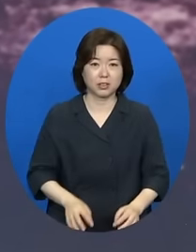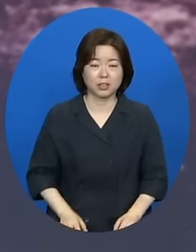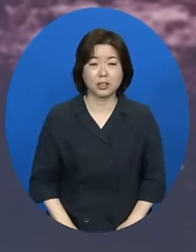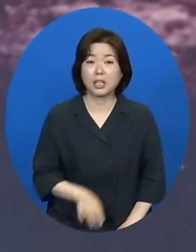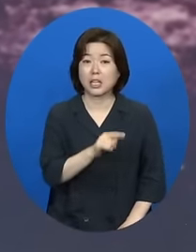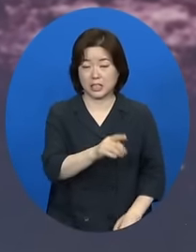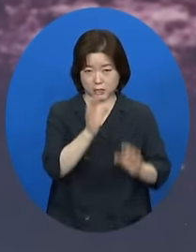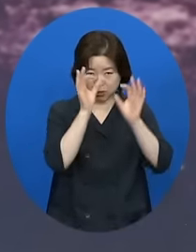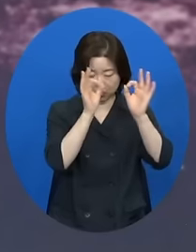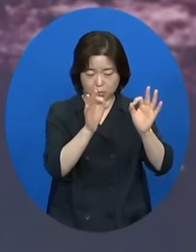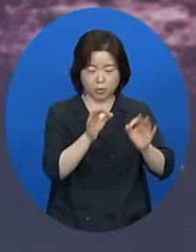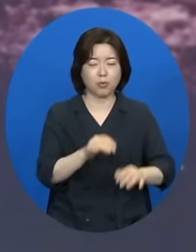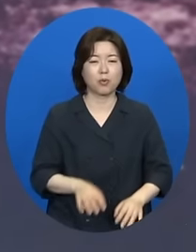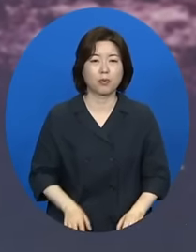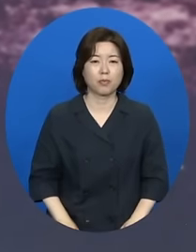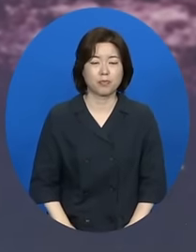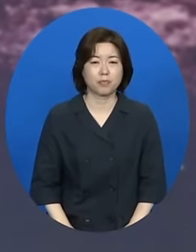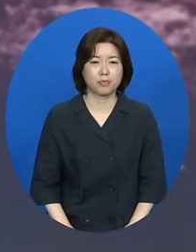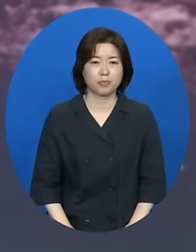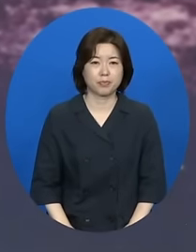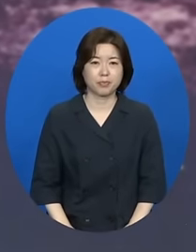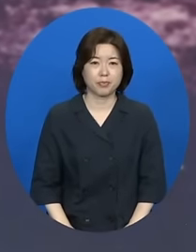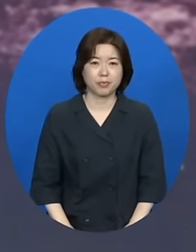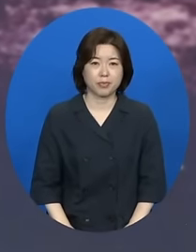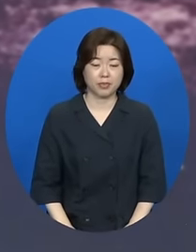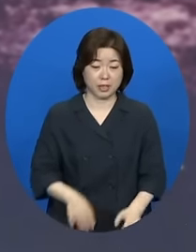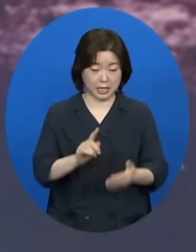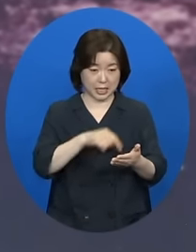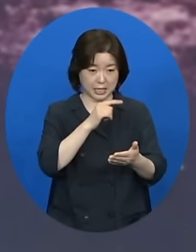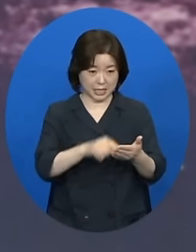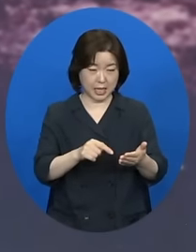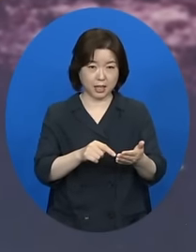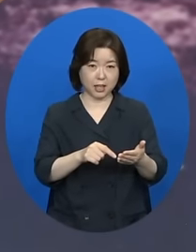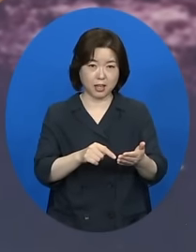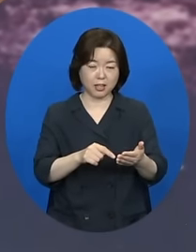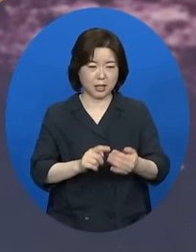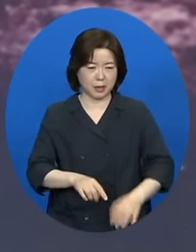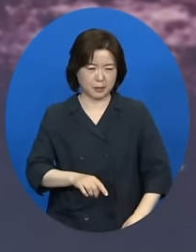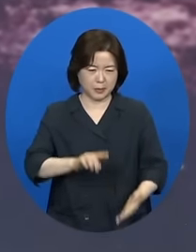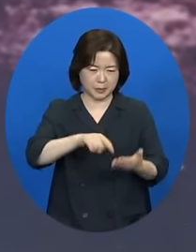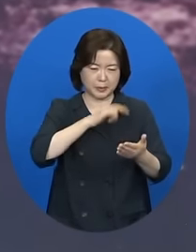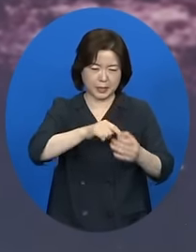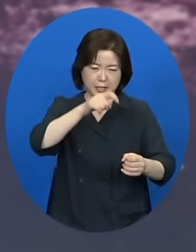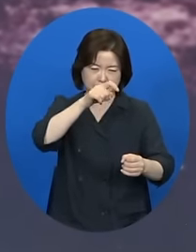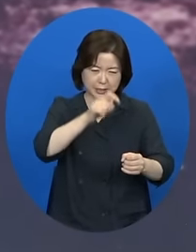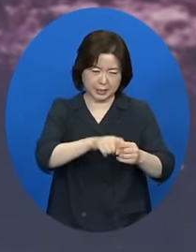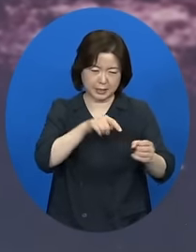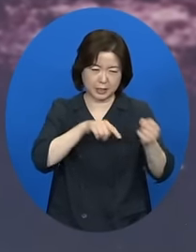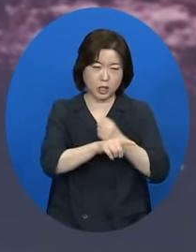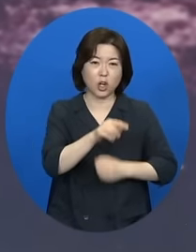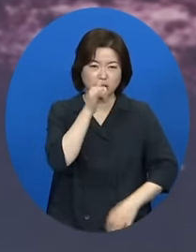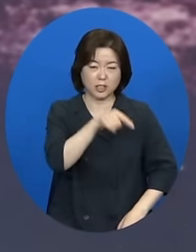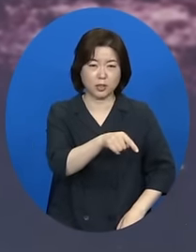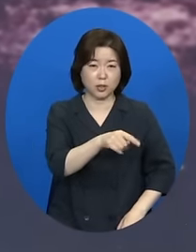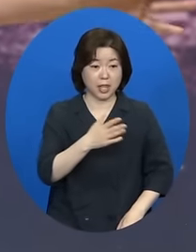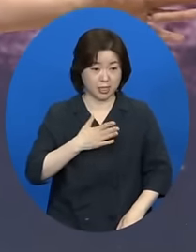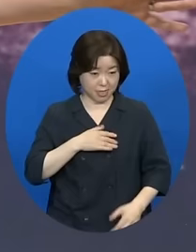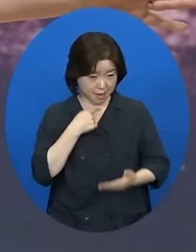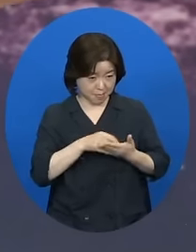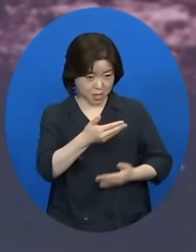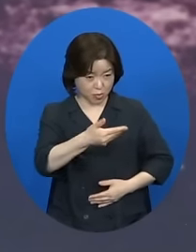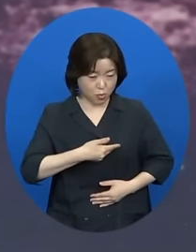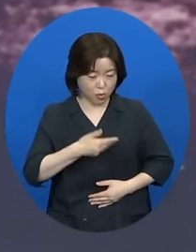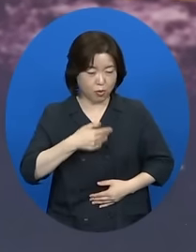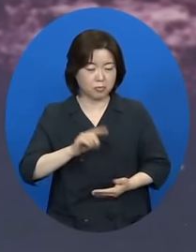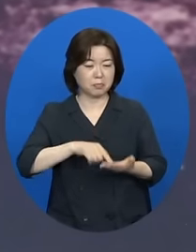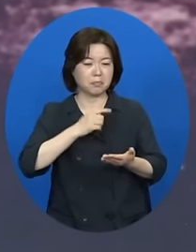이것을 뭐라고 부르냐면 아주 이 대가를 치르게 하는 응보적 정의예요. 나에게 해를 끼쳤으니까 너는 대가를